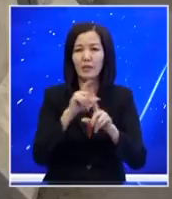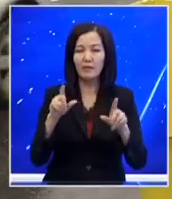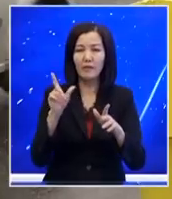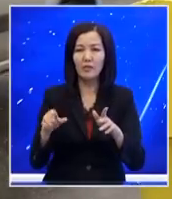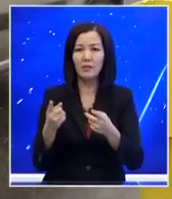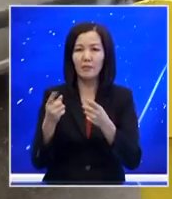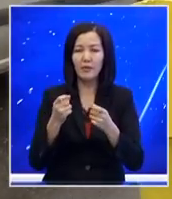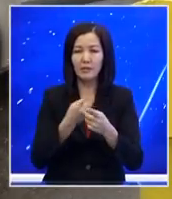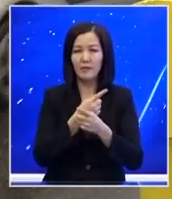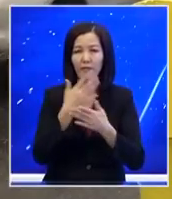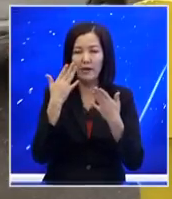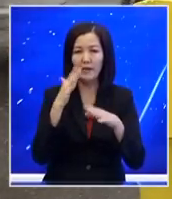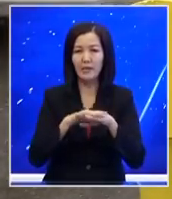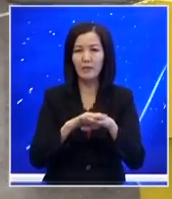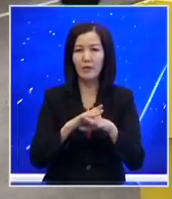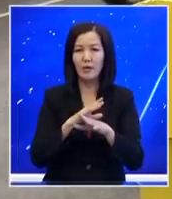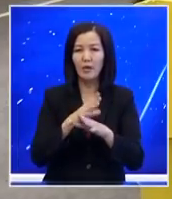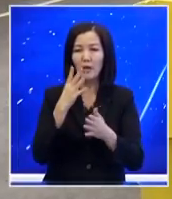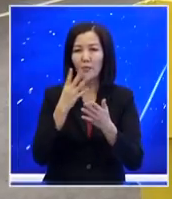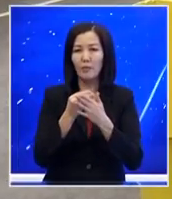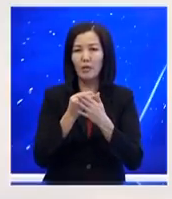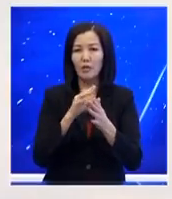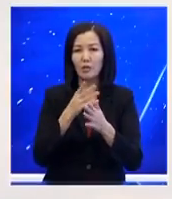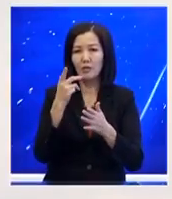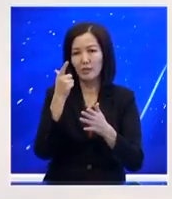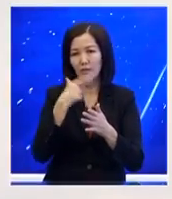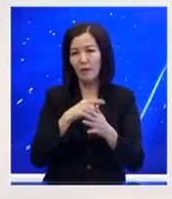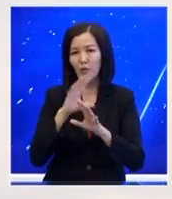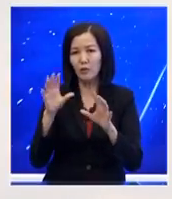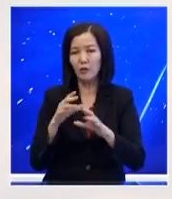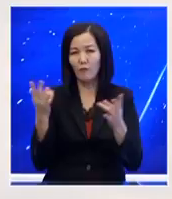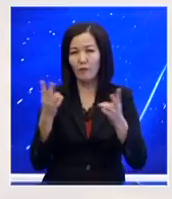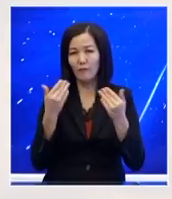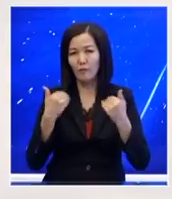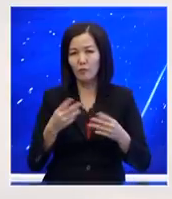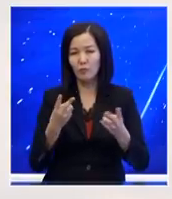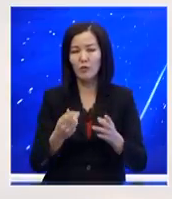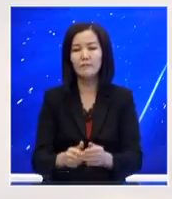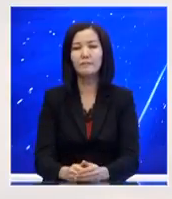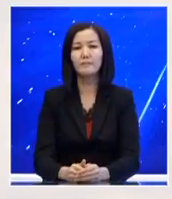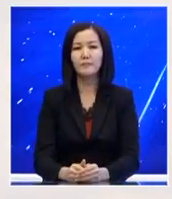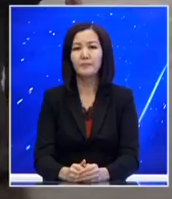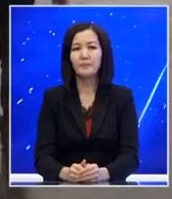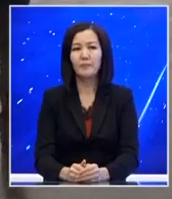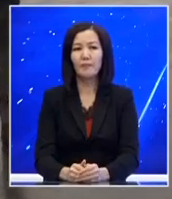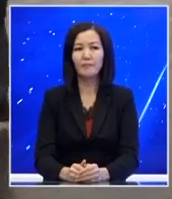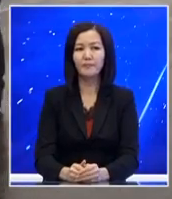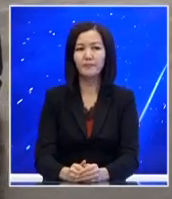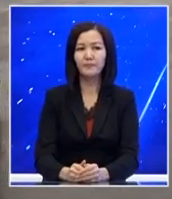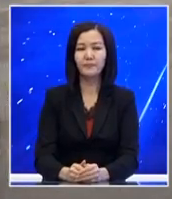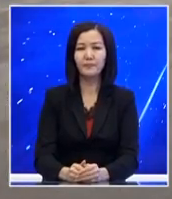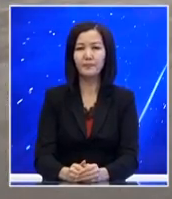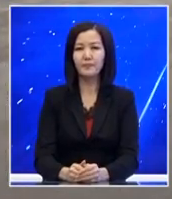призыва акима области максимально беречь свое здоровье. Айнур Мирханова, телеканал ЖТСУ, при поддержке акиматов Аксузского и Енбекш-Казахского